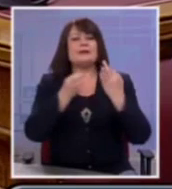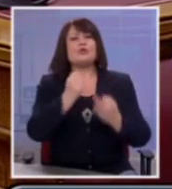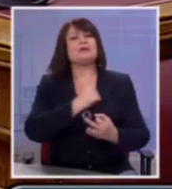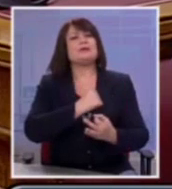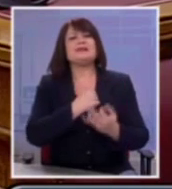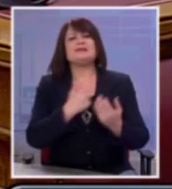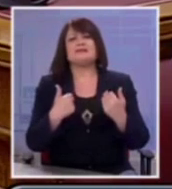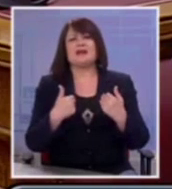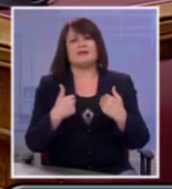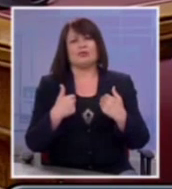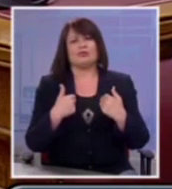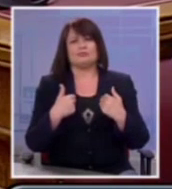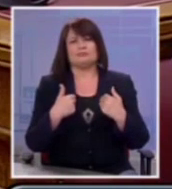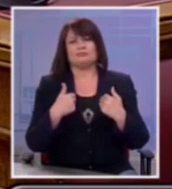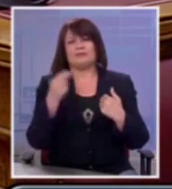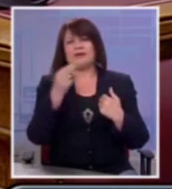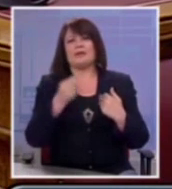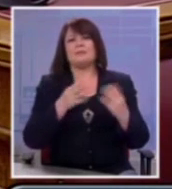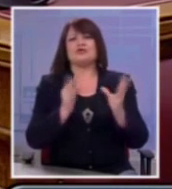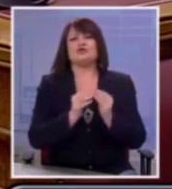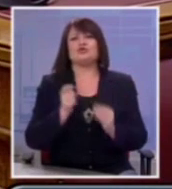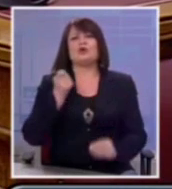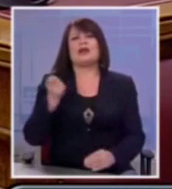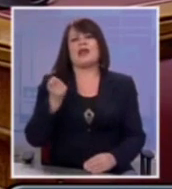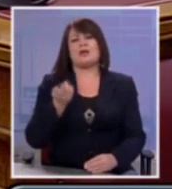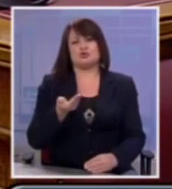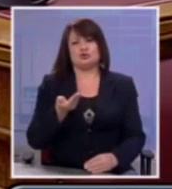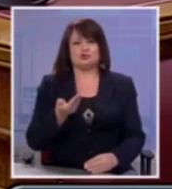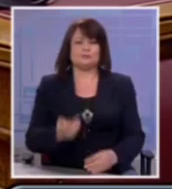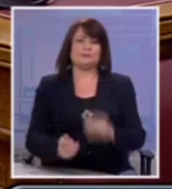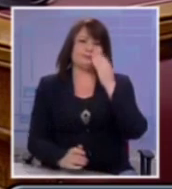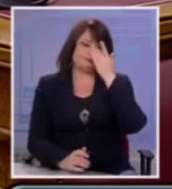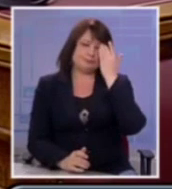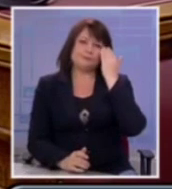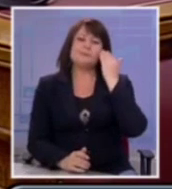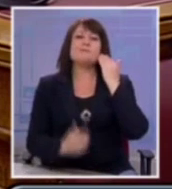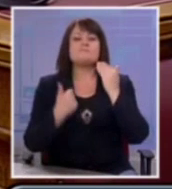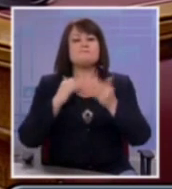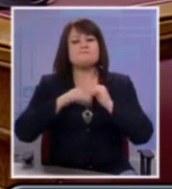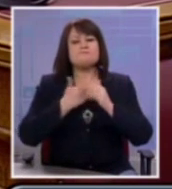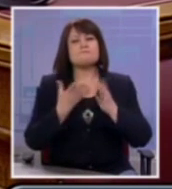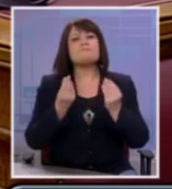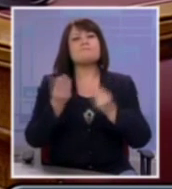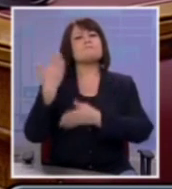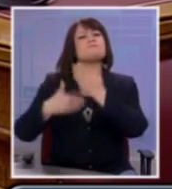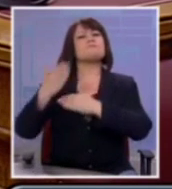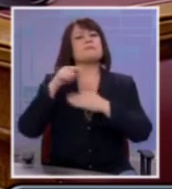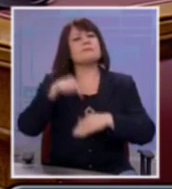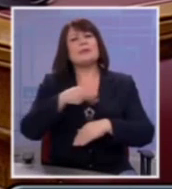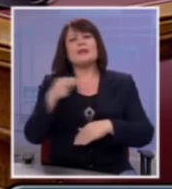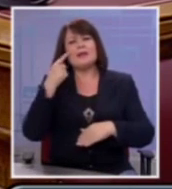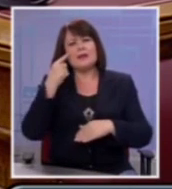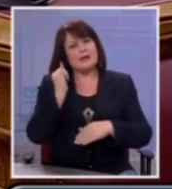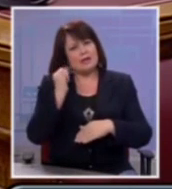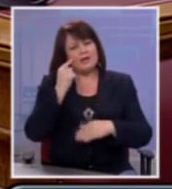πω γύρω από το θέμα του χρέους, το οποίο με απασχόλησε εδώ και αρκετά χρόνια και με